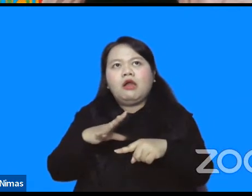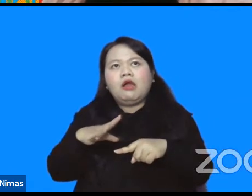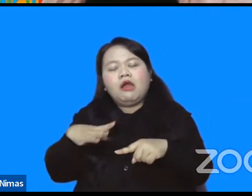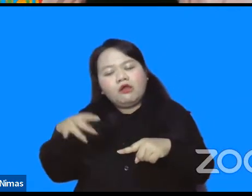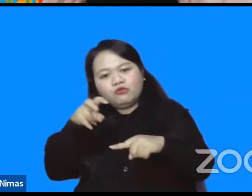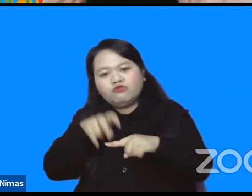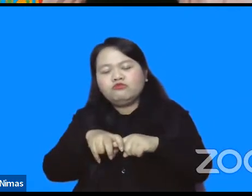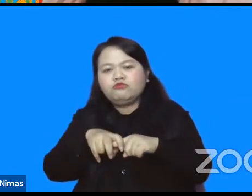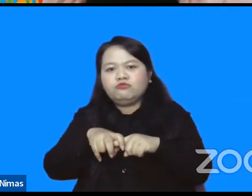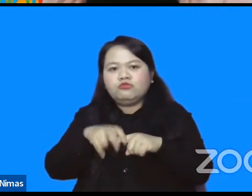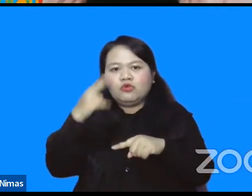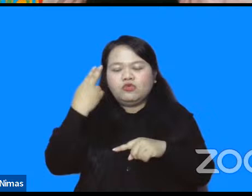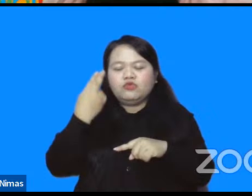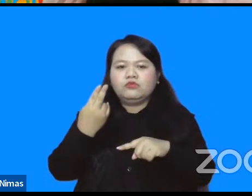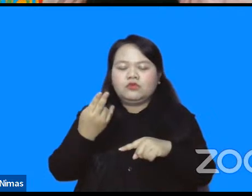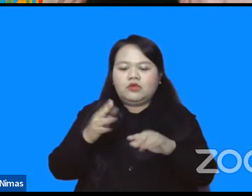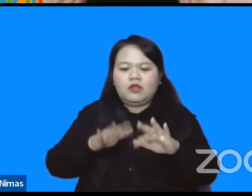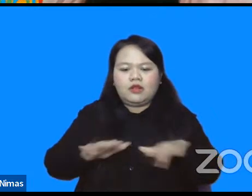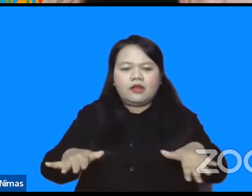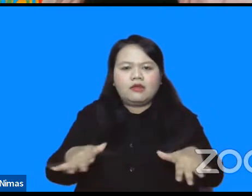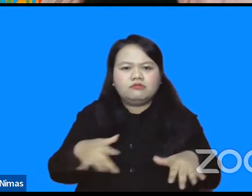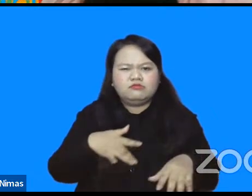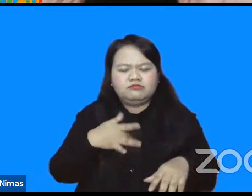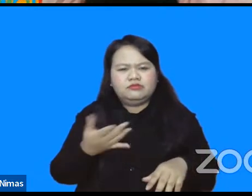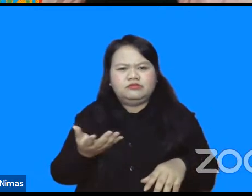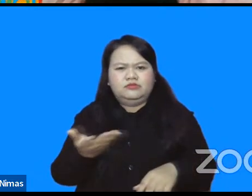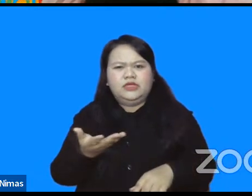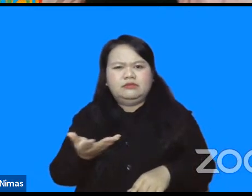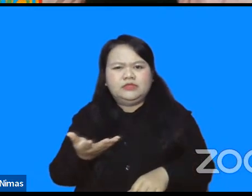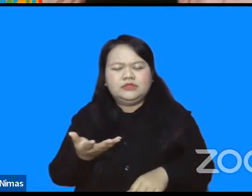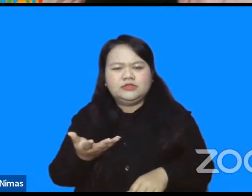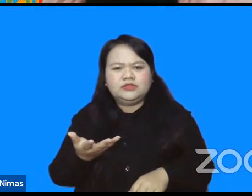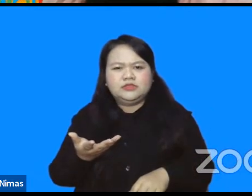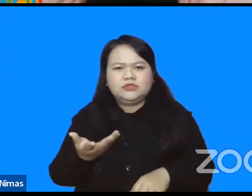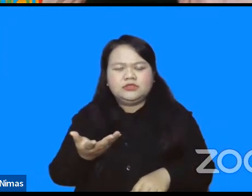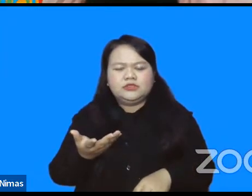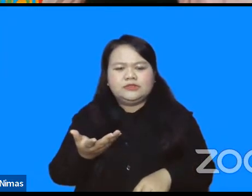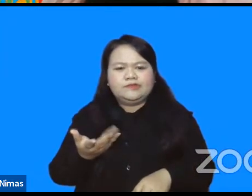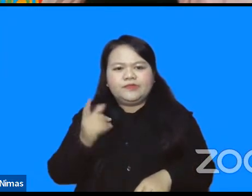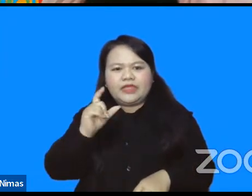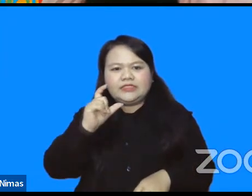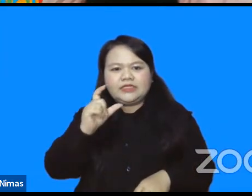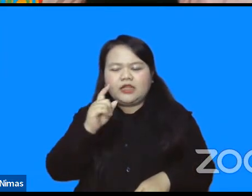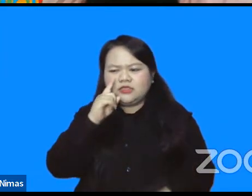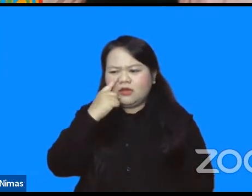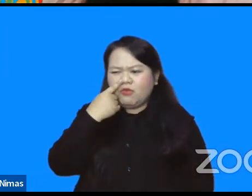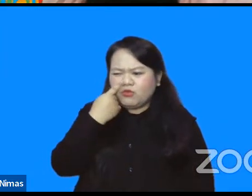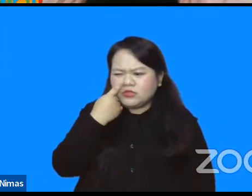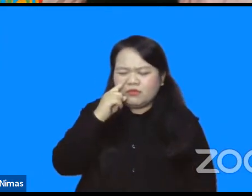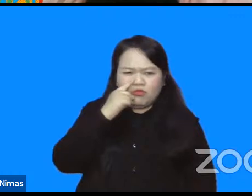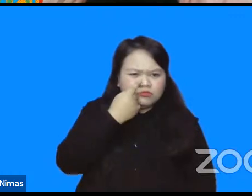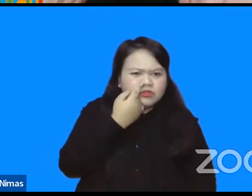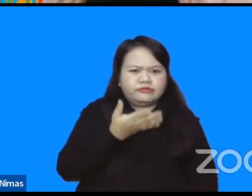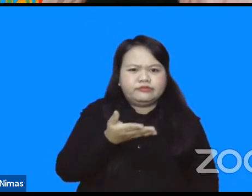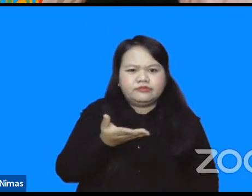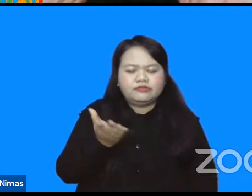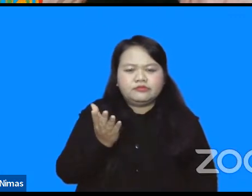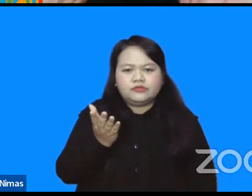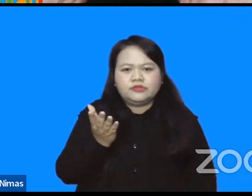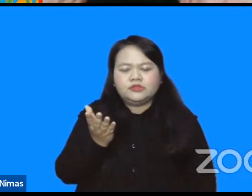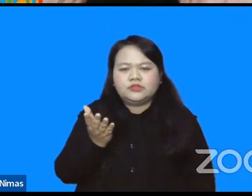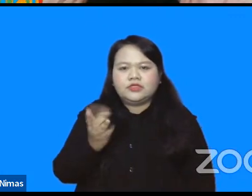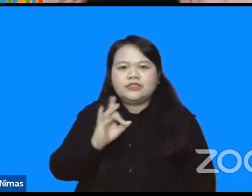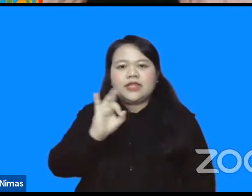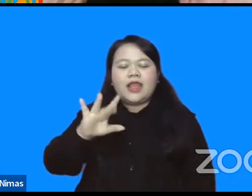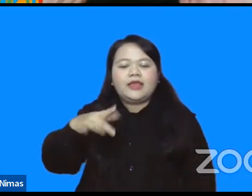nah, apalagi nih untuk anak-anak itu pasti juga ini mungkin cara kita tuh membosankan gitu ya dan selain